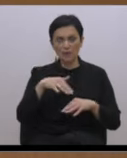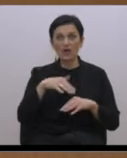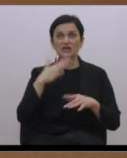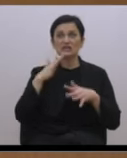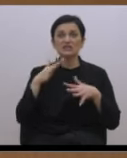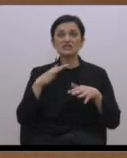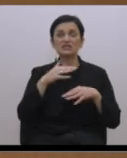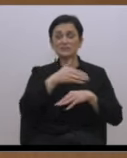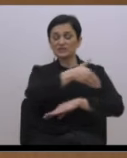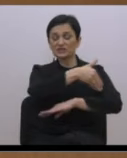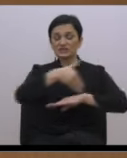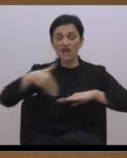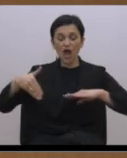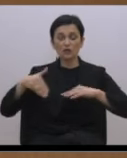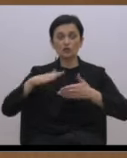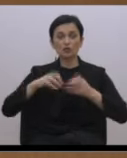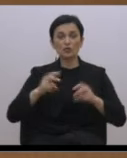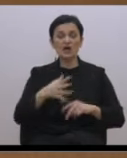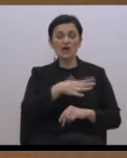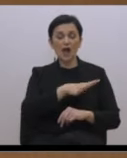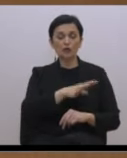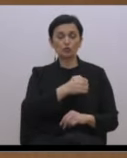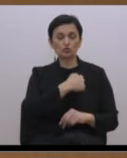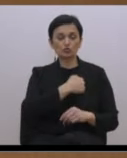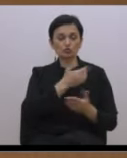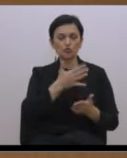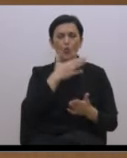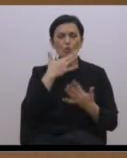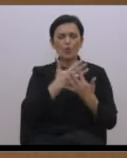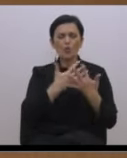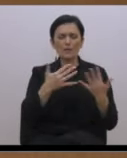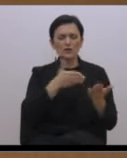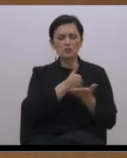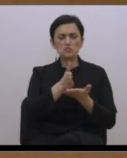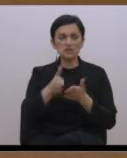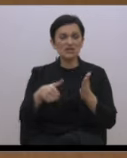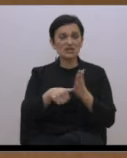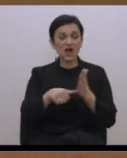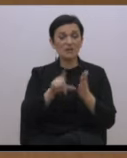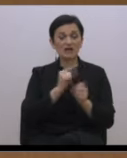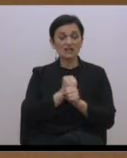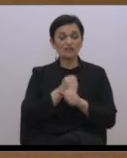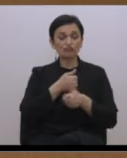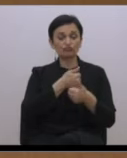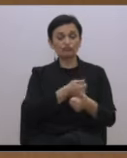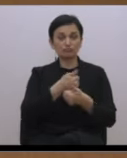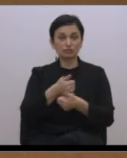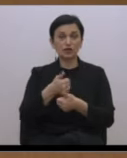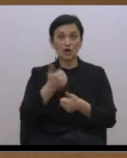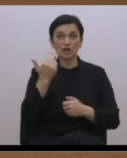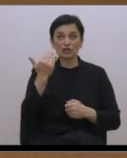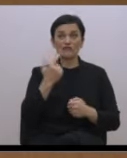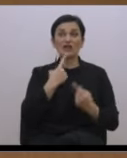საზღვრის დაცვის უსაფრთხოებაში, ქართულ ჯარში და უამრავ სხვა მიმართულებით დახმარება რაც გაუკეთებია და ამაზე